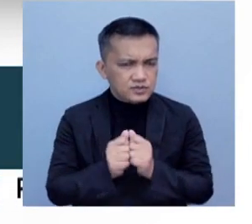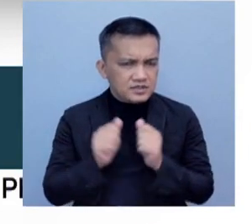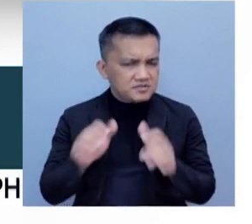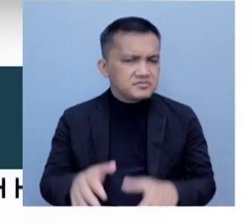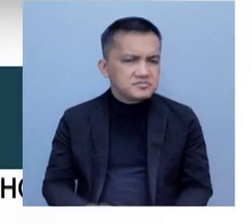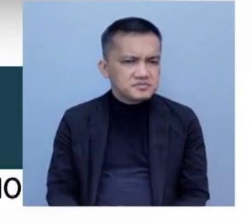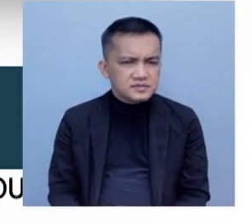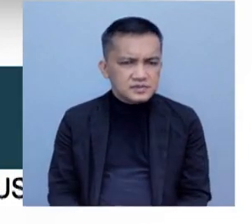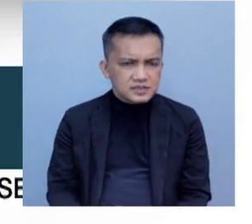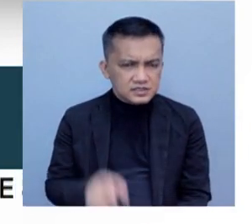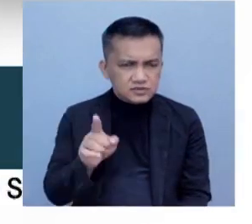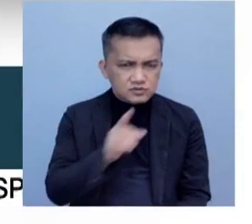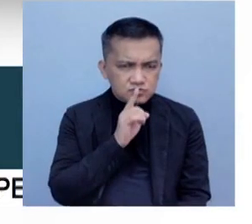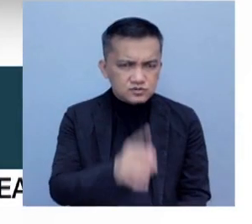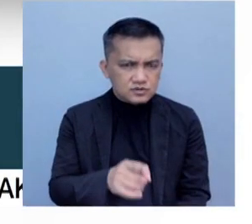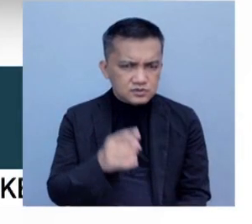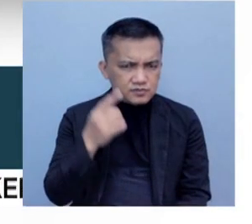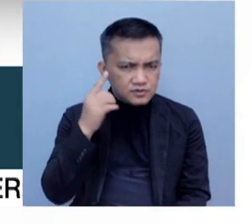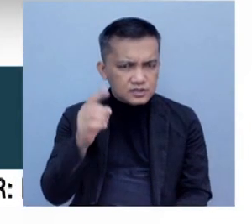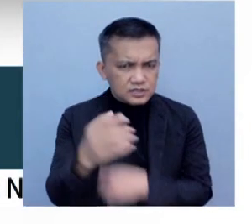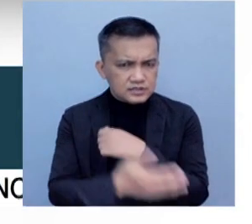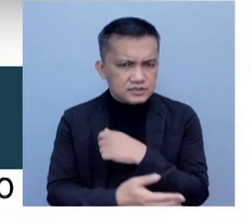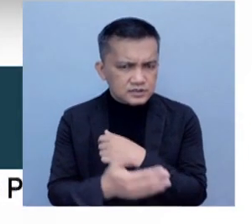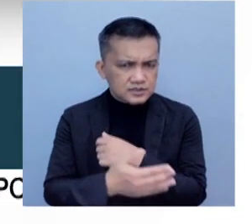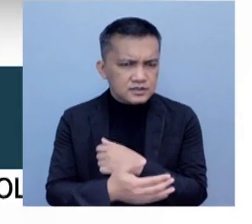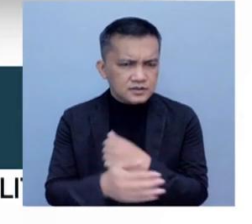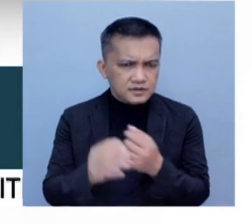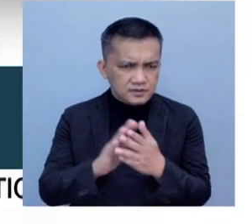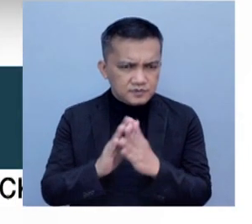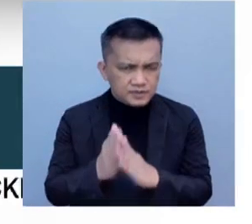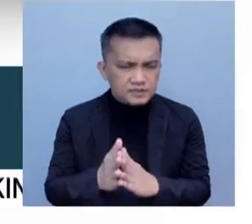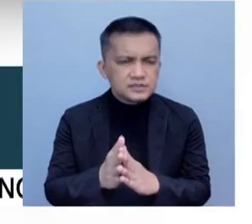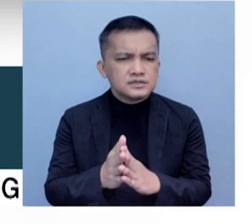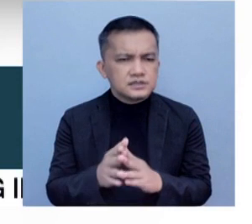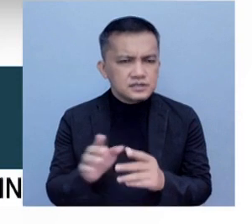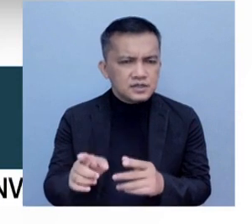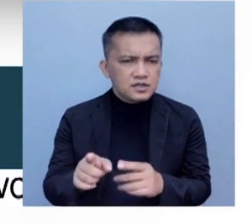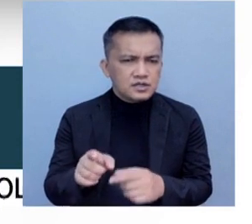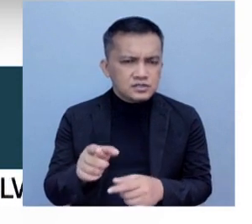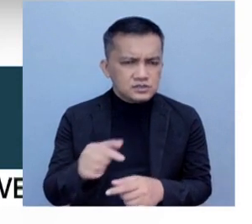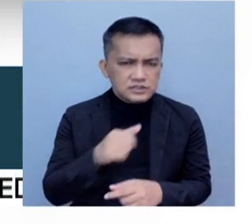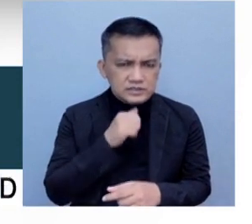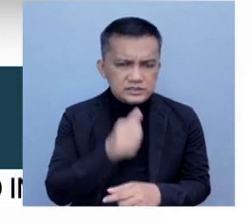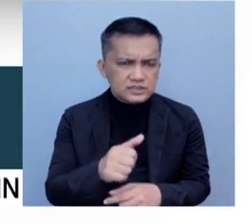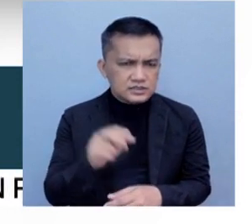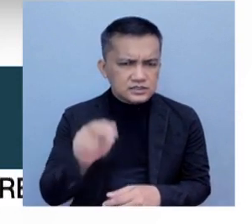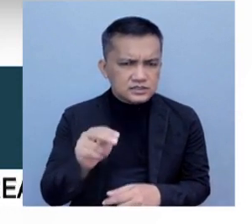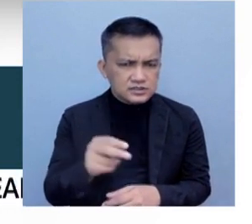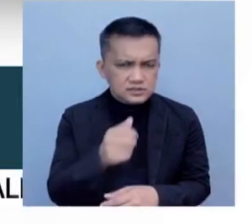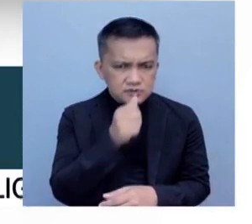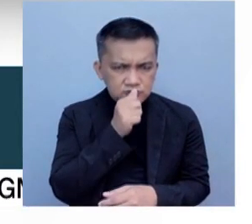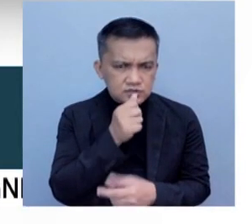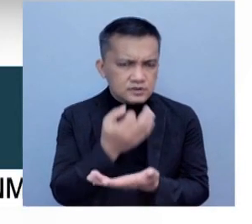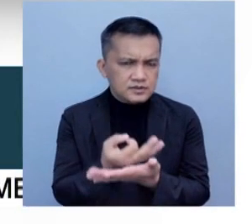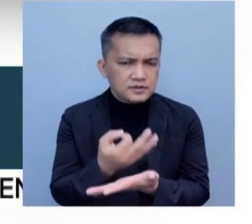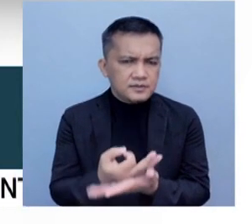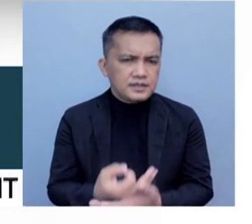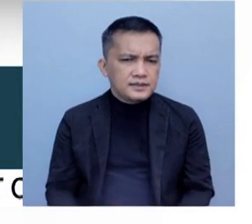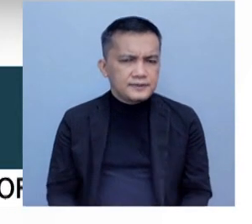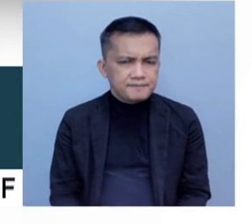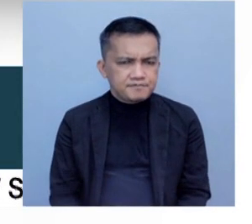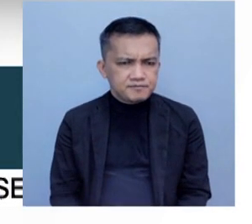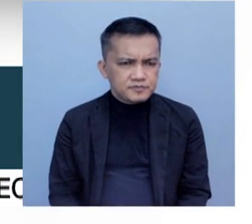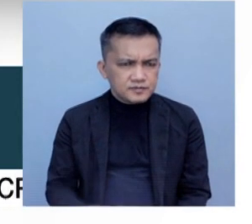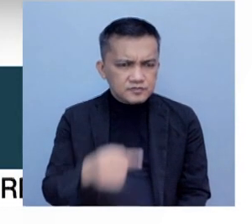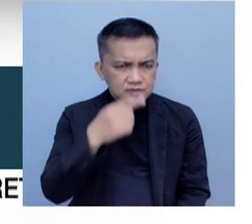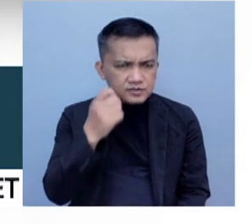ay para sa peace and order, kapayapaan, ay hindi naman kailangan ito ng confidential fund kasi